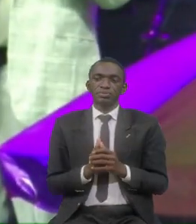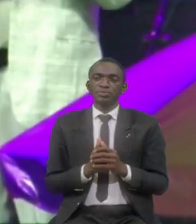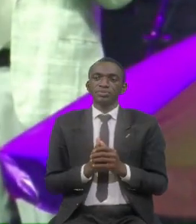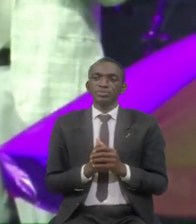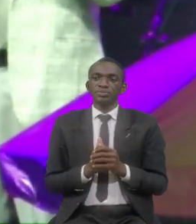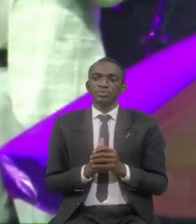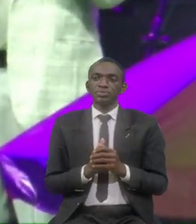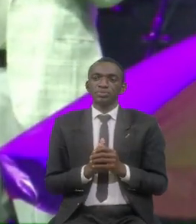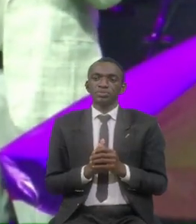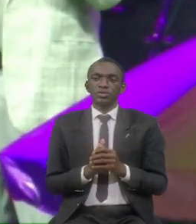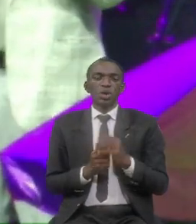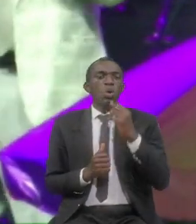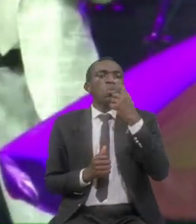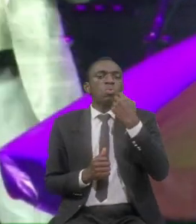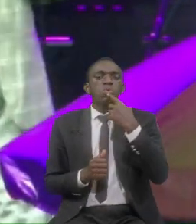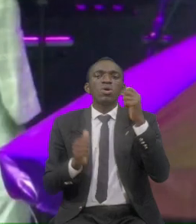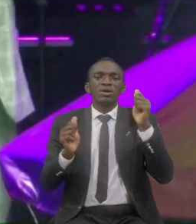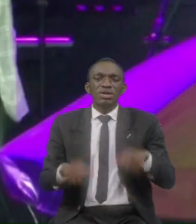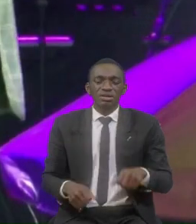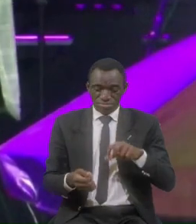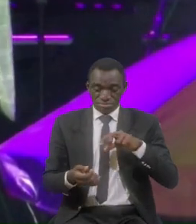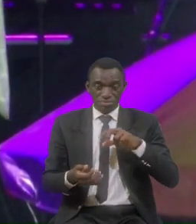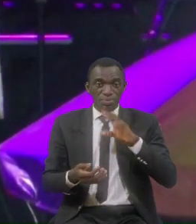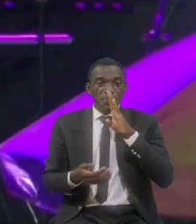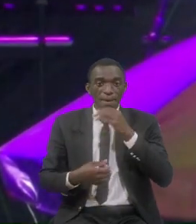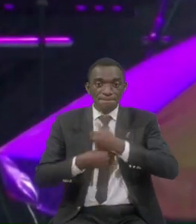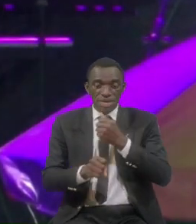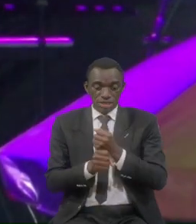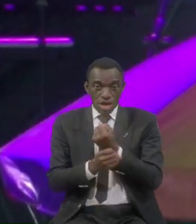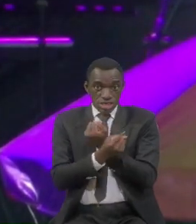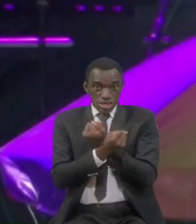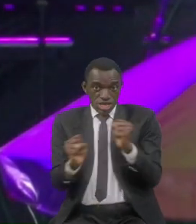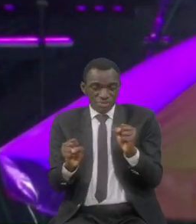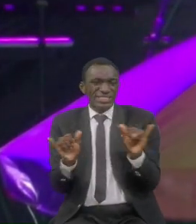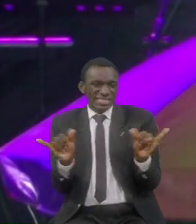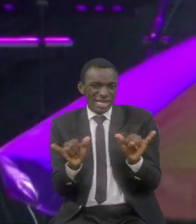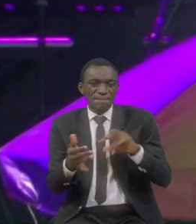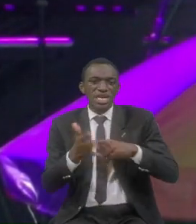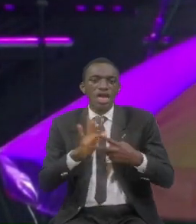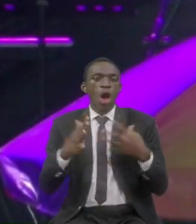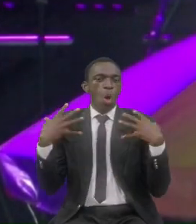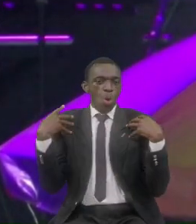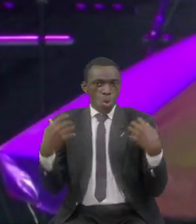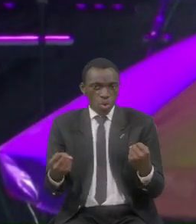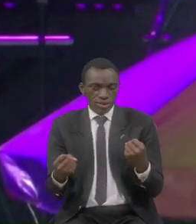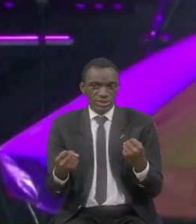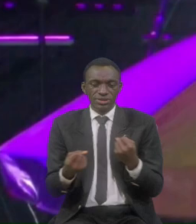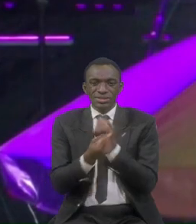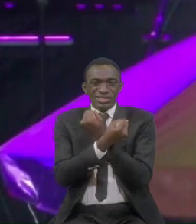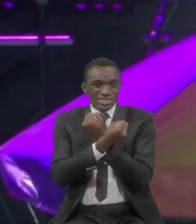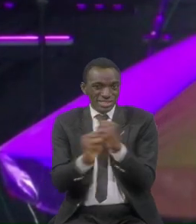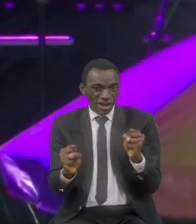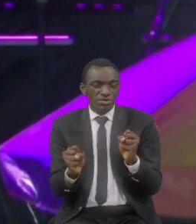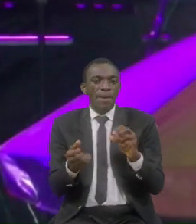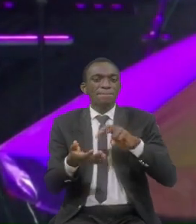sanga. Who then can be made whole? Kinsa karon ang pwede who then can be healed? Hingpit nga kayo, who then can